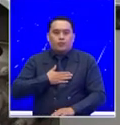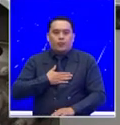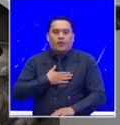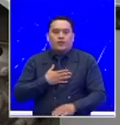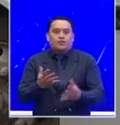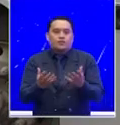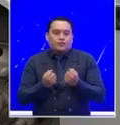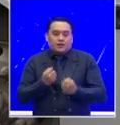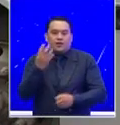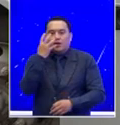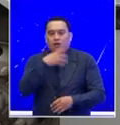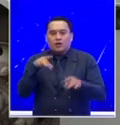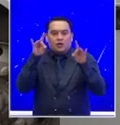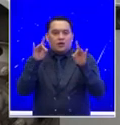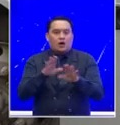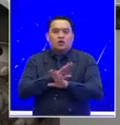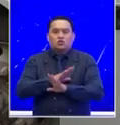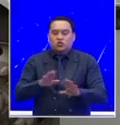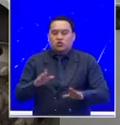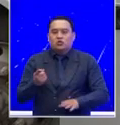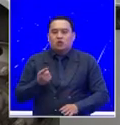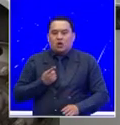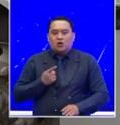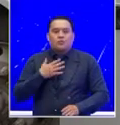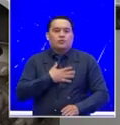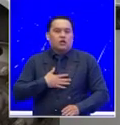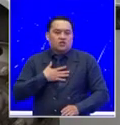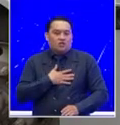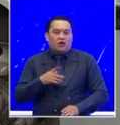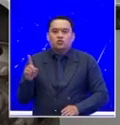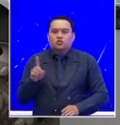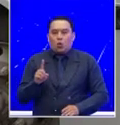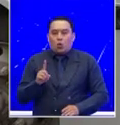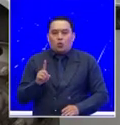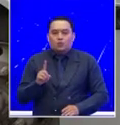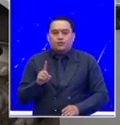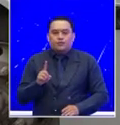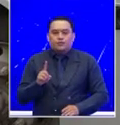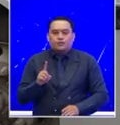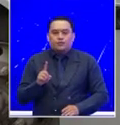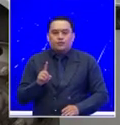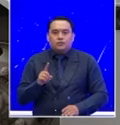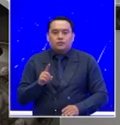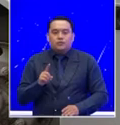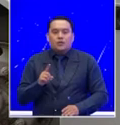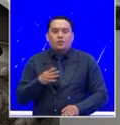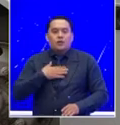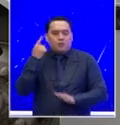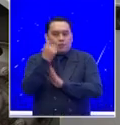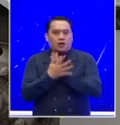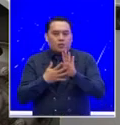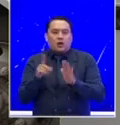приняли для нашей неожиданности. Мы все переживали именно за реакцию народа. Мы все